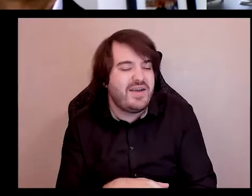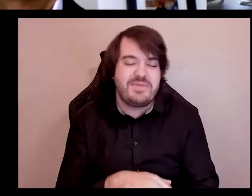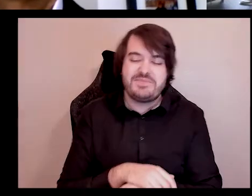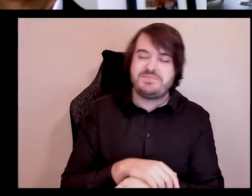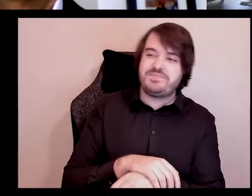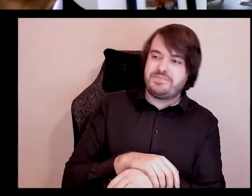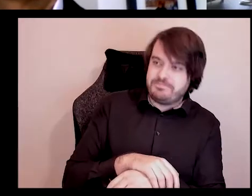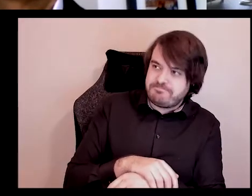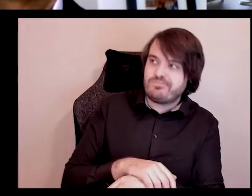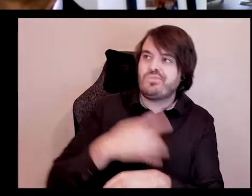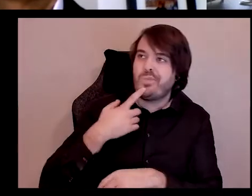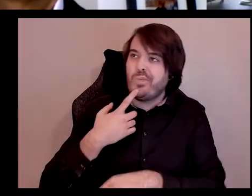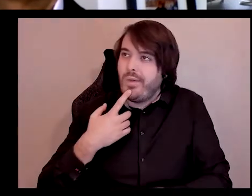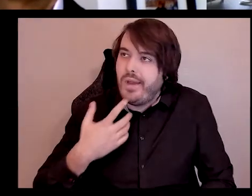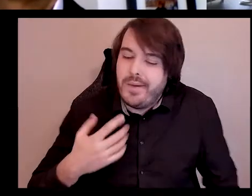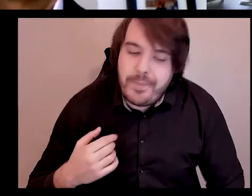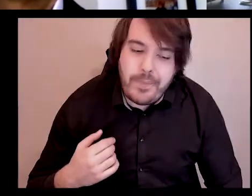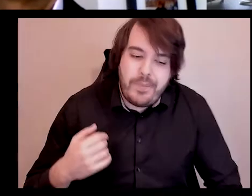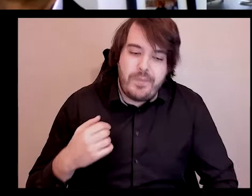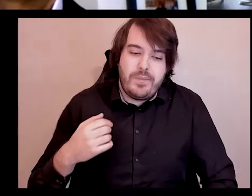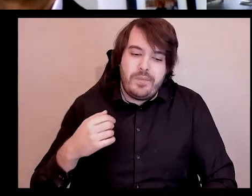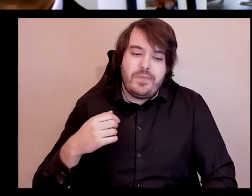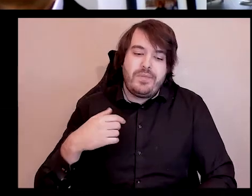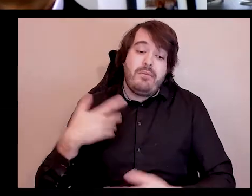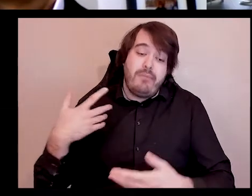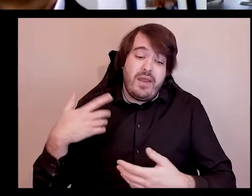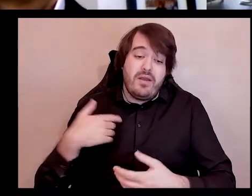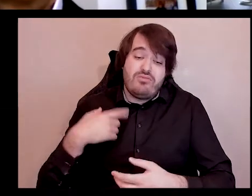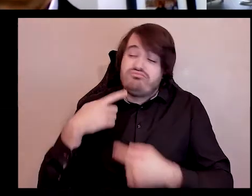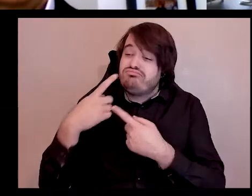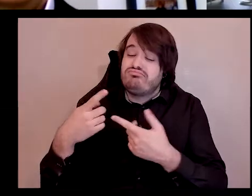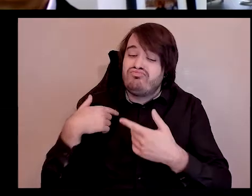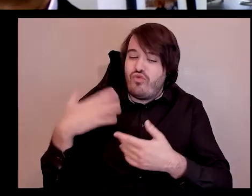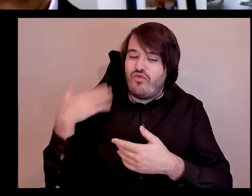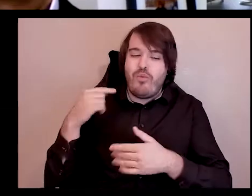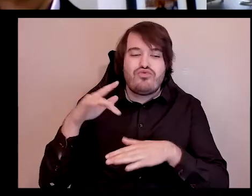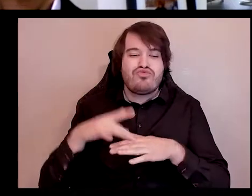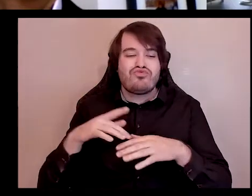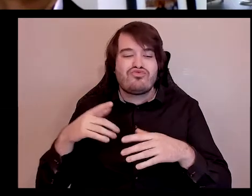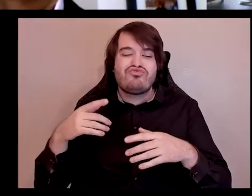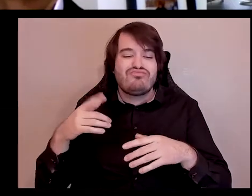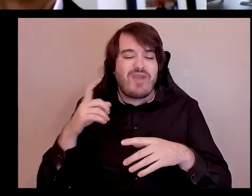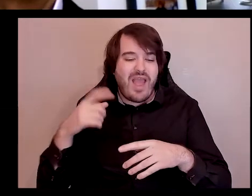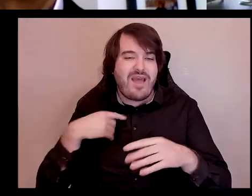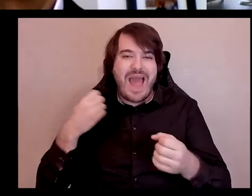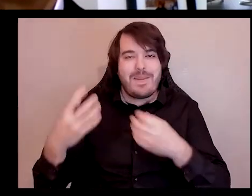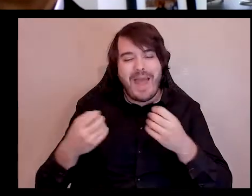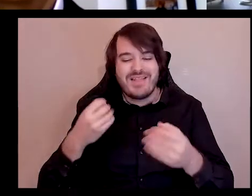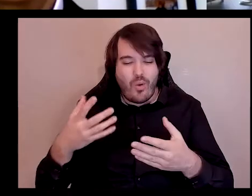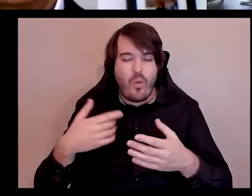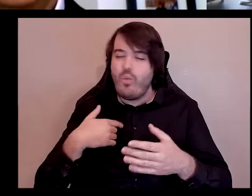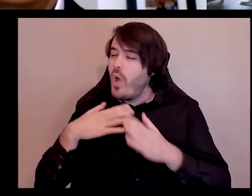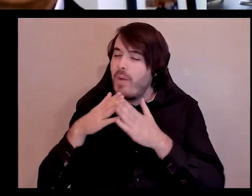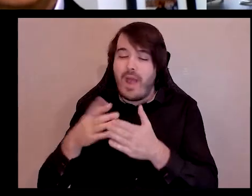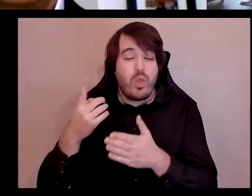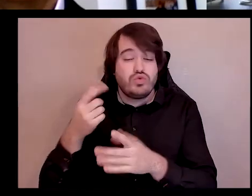et astuces qui reviennent les plus fréquemment que vous donnez à votre clientèle en recherche d'emploi? Bien, vous savez, j'ai un vieux gag.